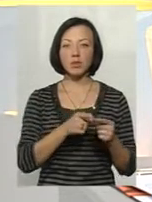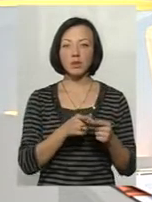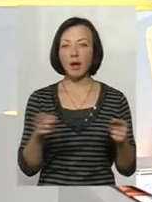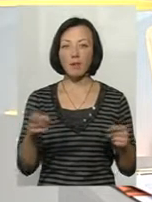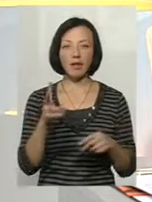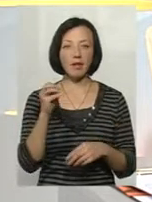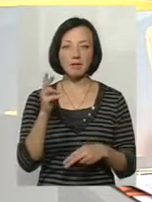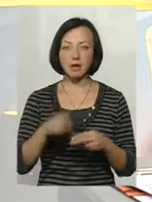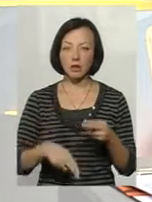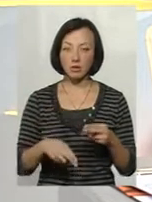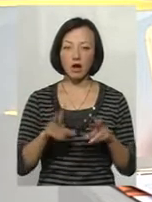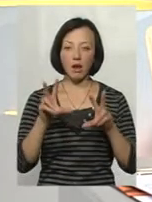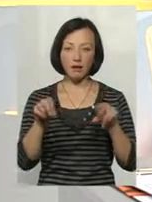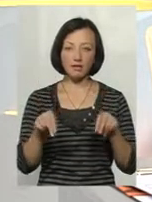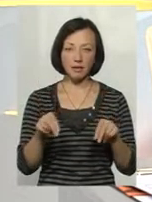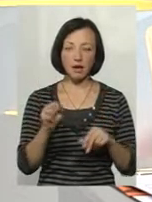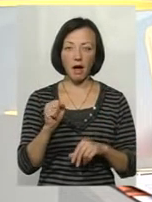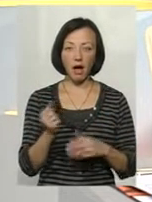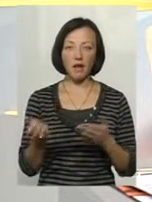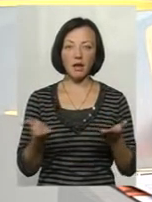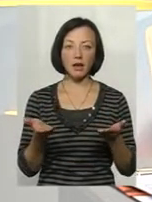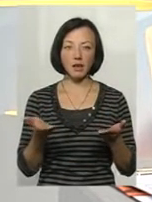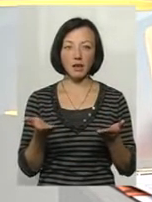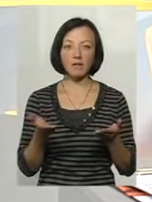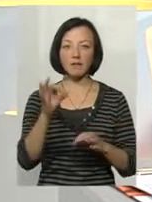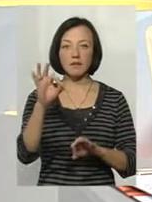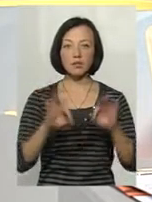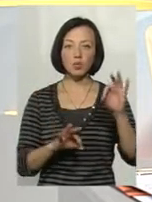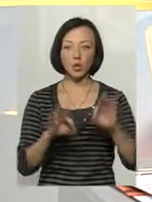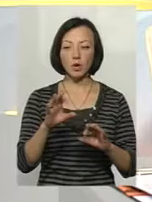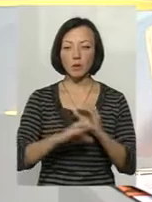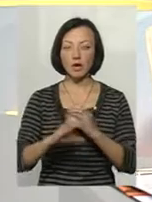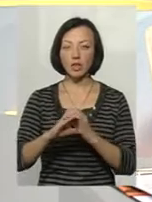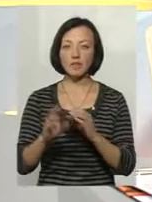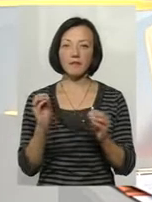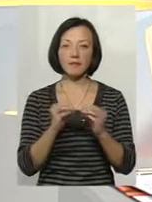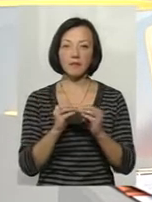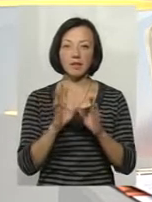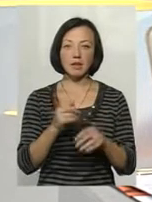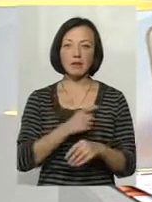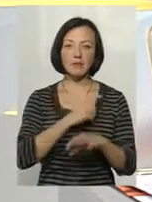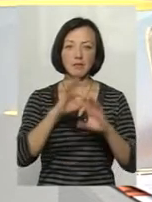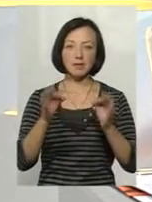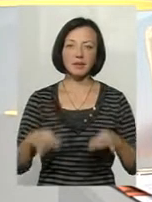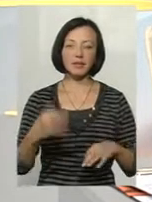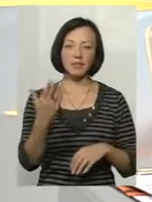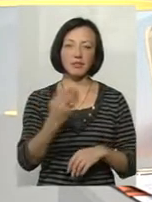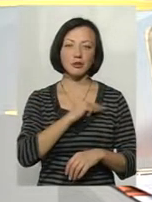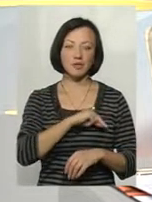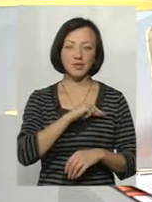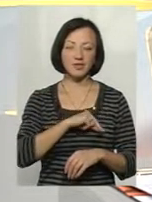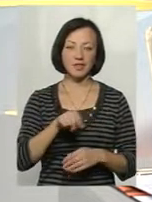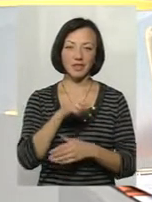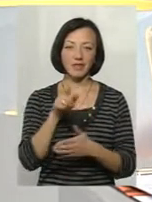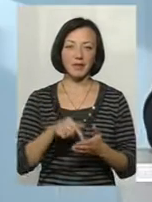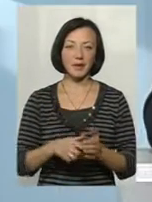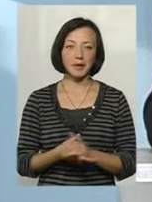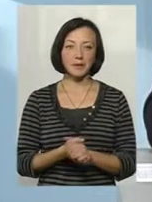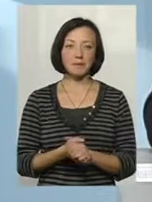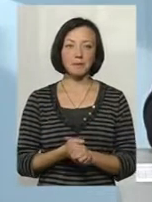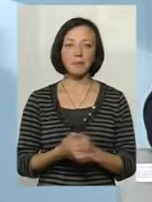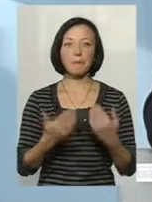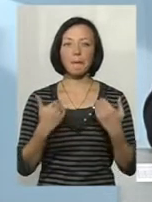не закінчився, гарантійний, а який відсоток мереж тримається лише на майстерності ваших працівників? Ну, я би